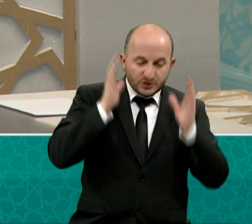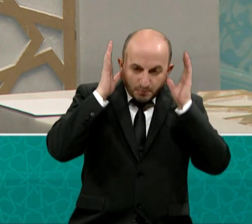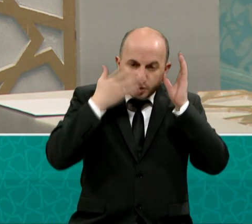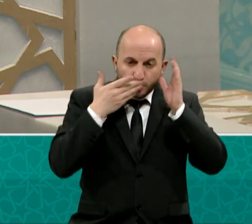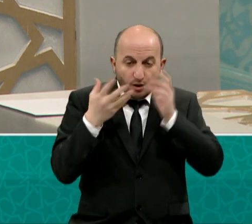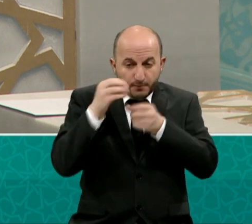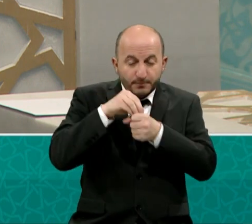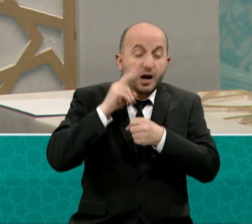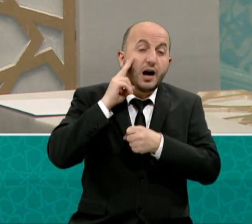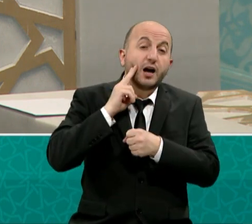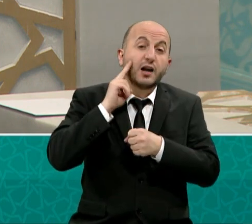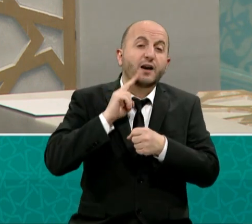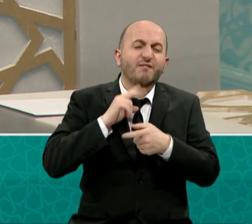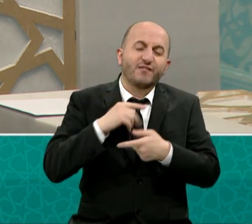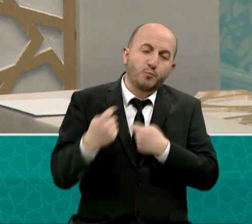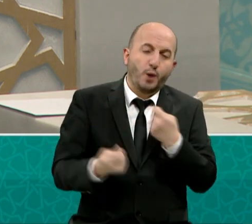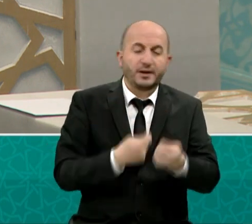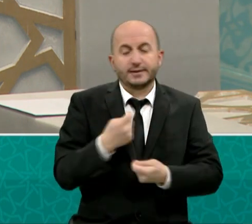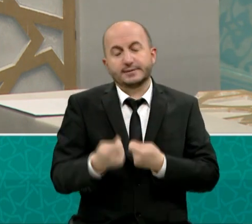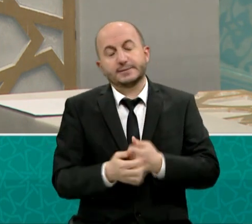ibadet, ahlak ve muamelattır.